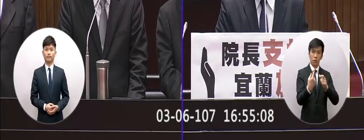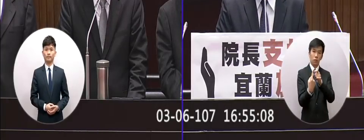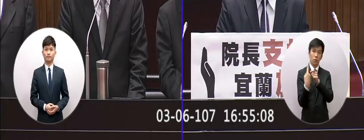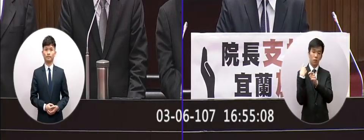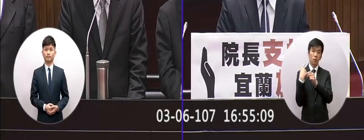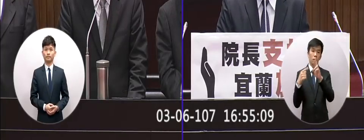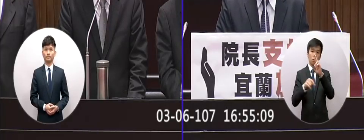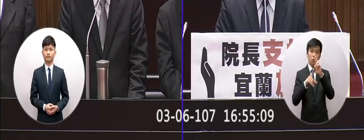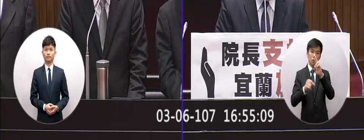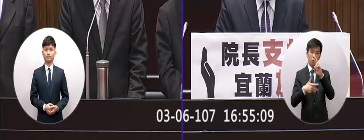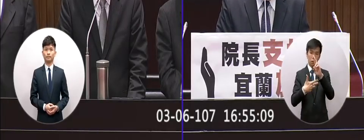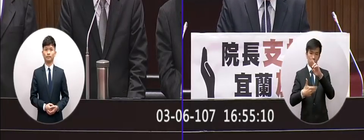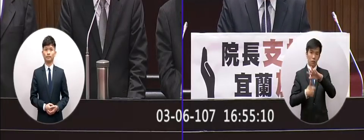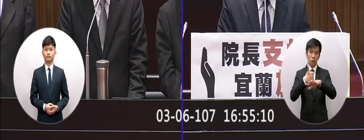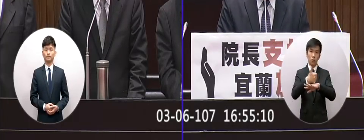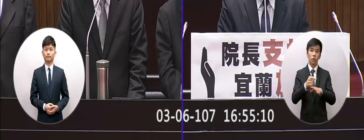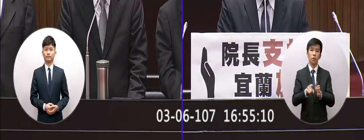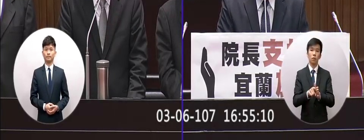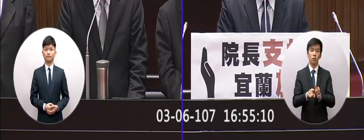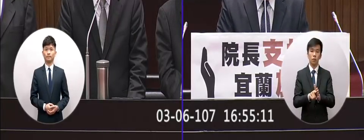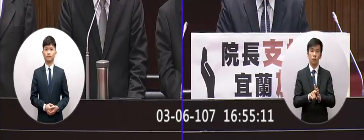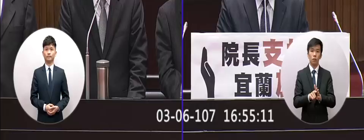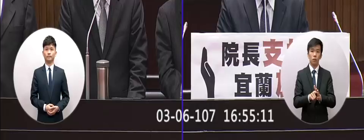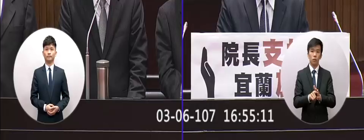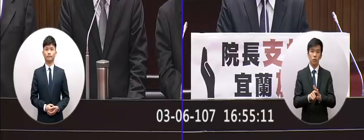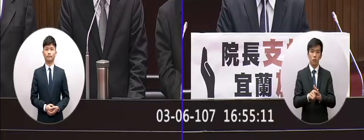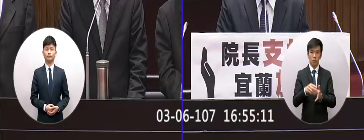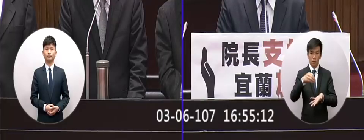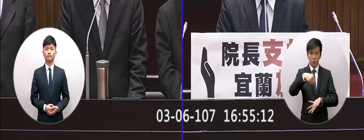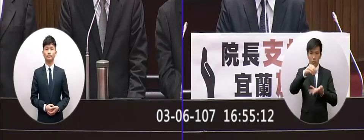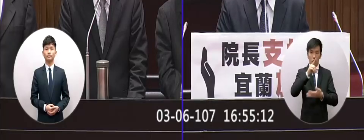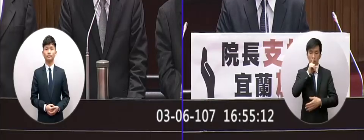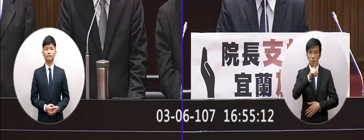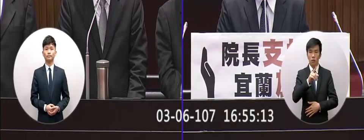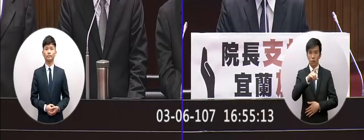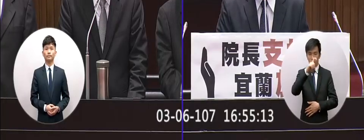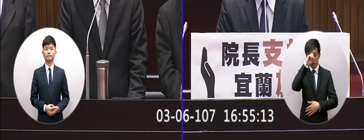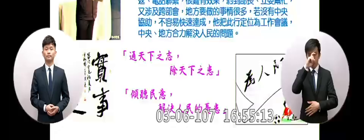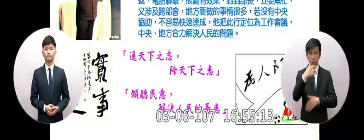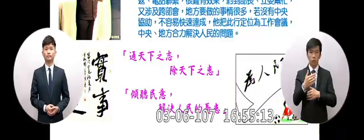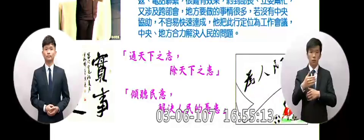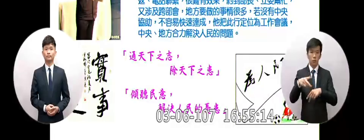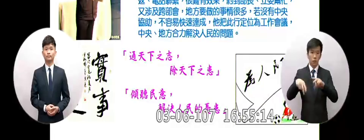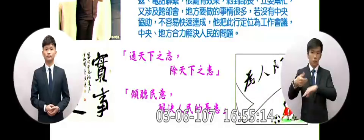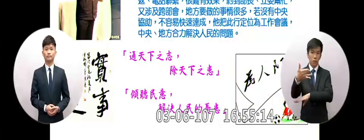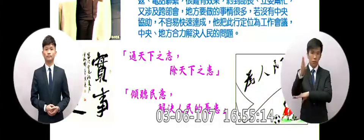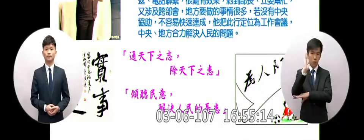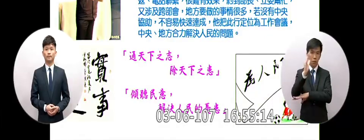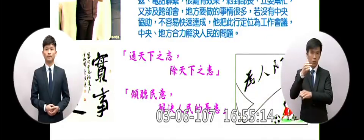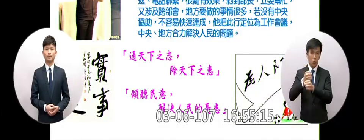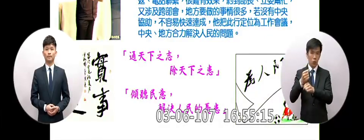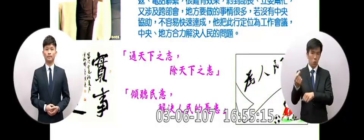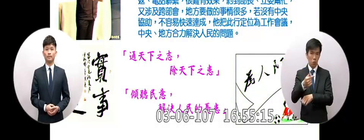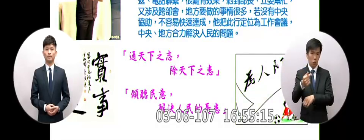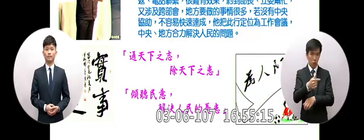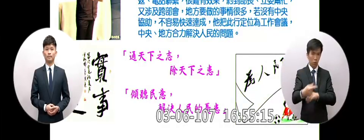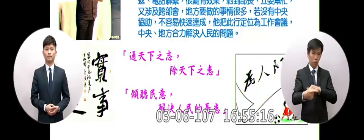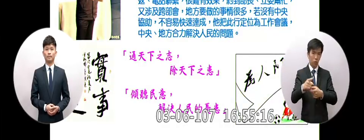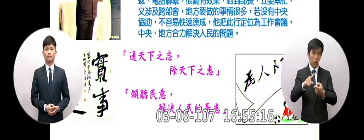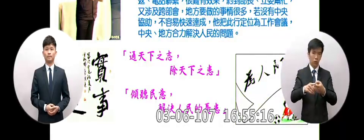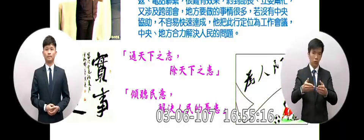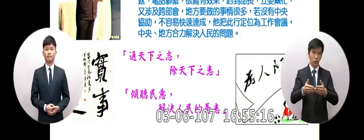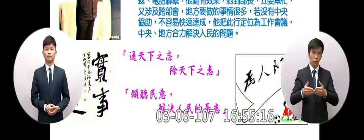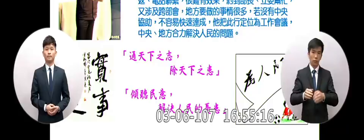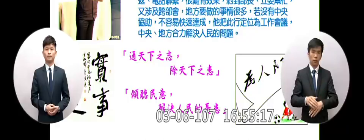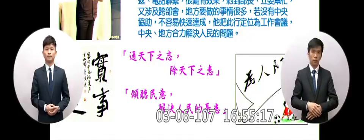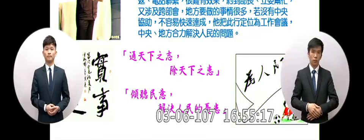到宜兰时候呢，也曾经呢也特别提到要提升行政效率。提升行政效率，缩短中